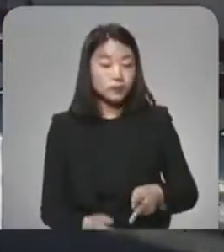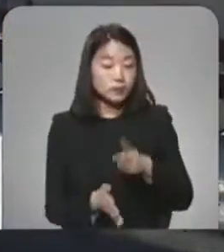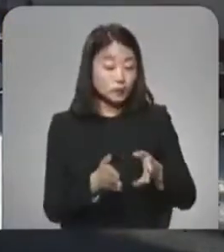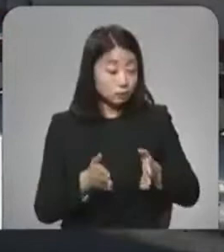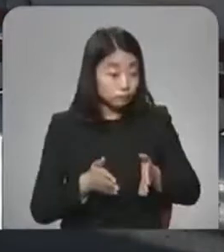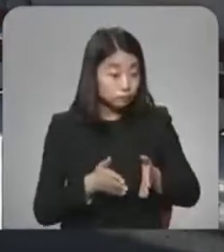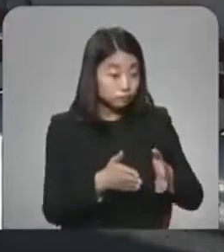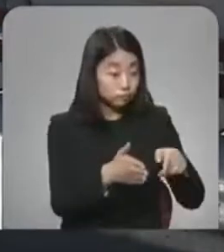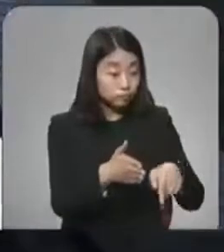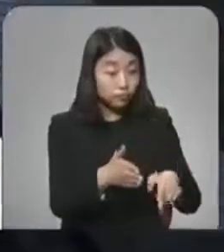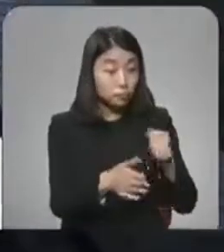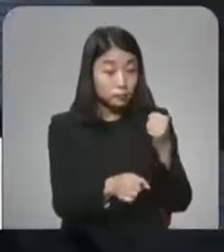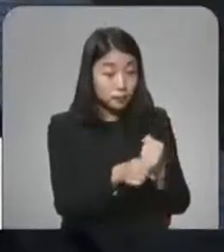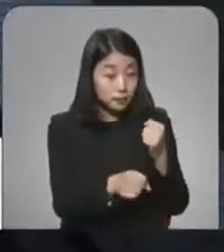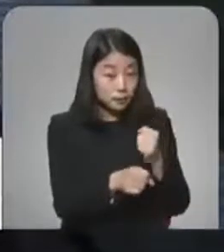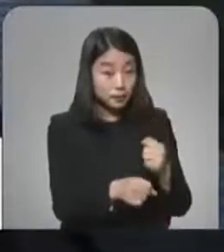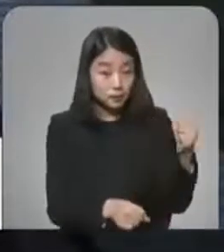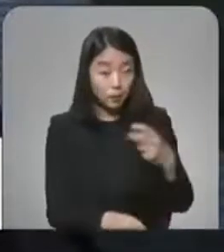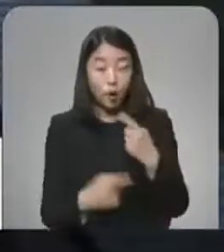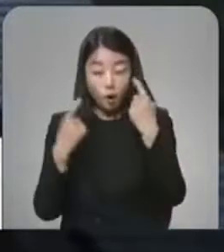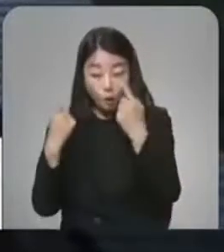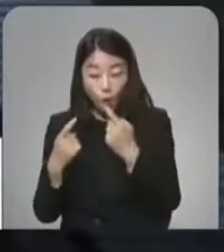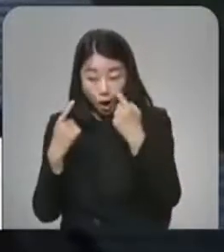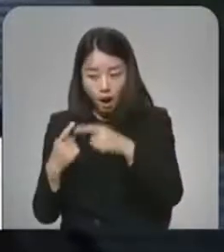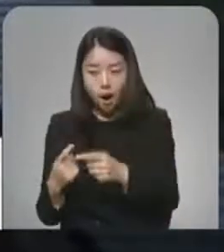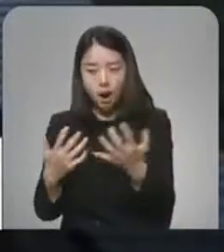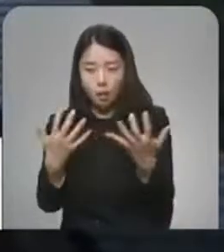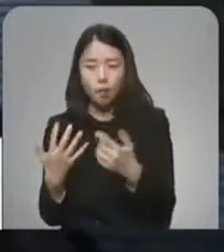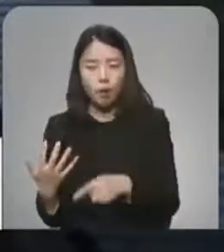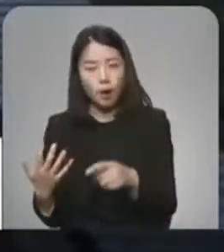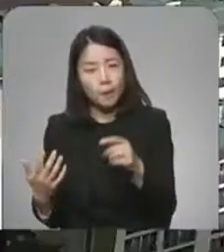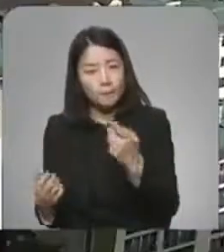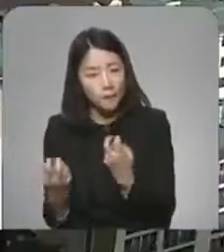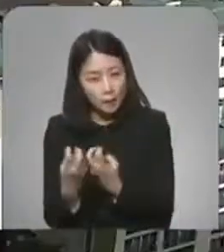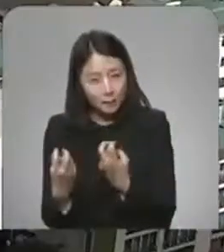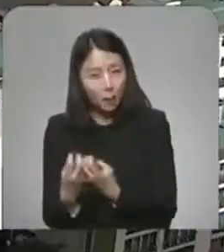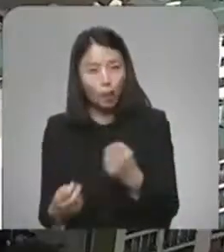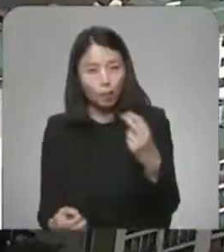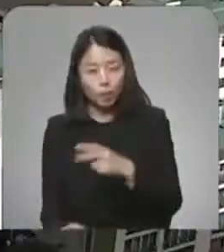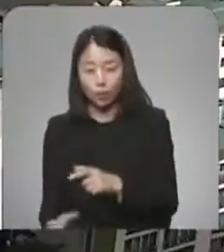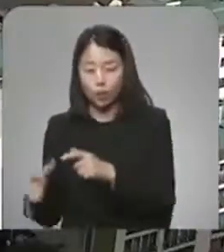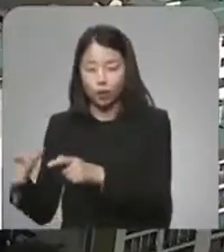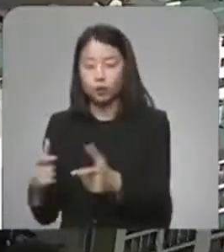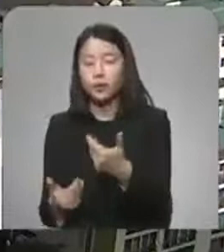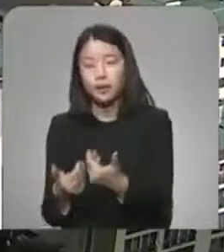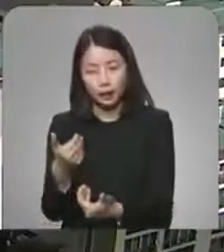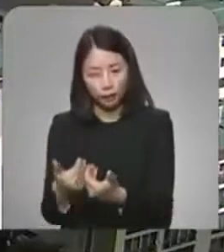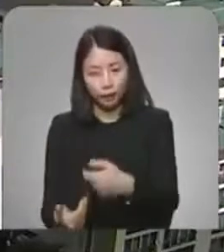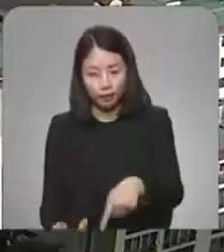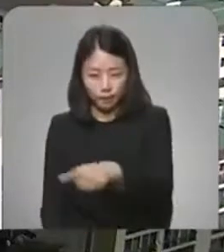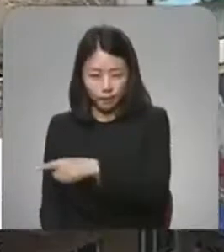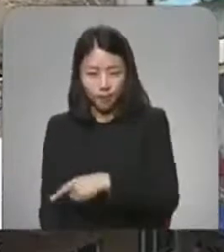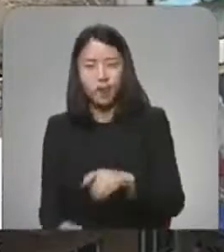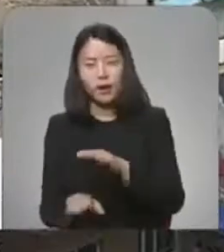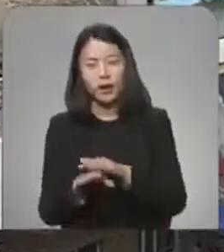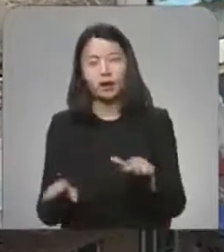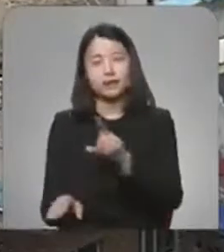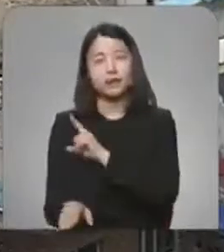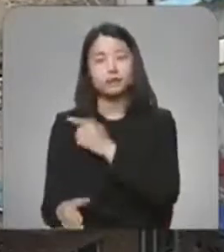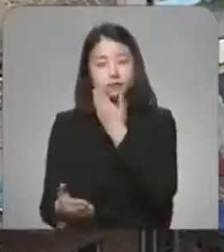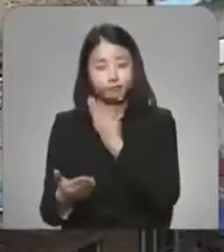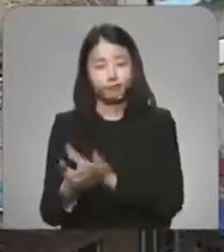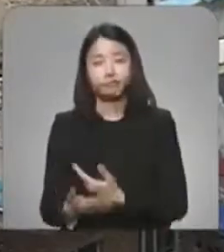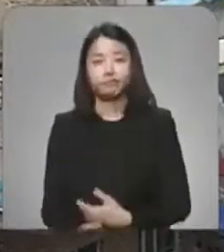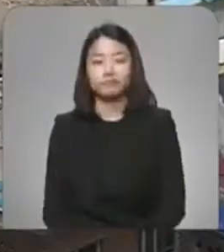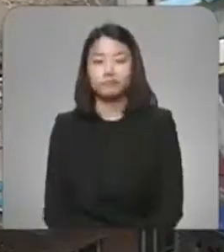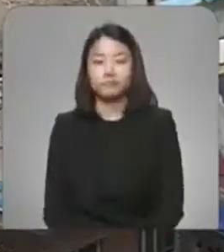지역 발전 방안과 관광산업의 경쟁력 강화, 천공, 무코, 북평 등 지역 간 격차 해소도 시급한 해결 과제로